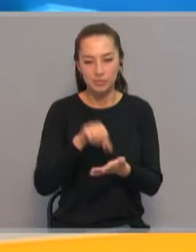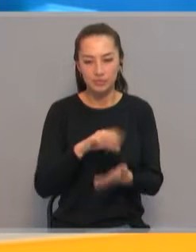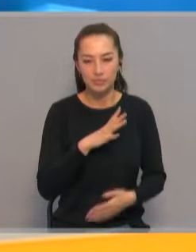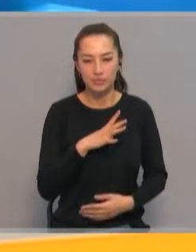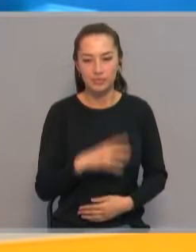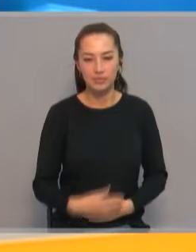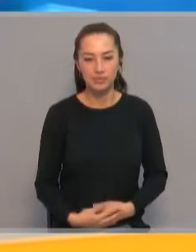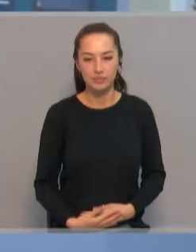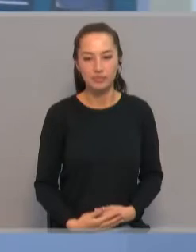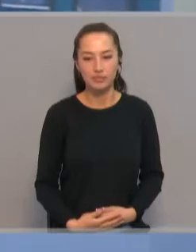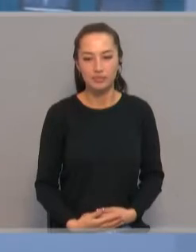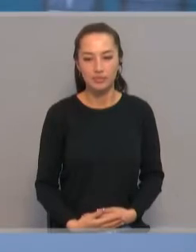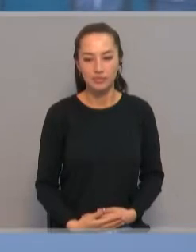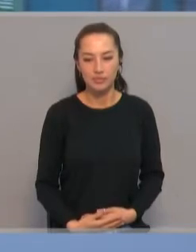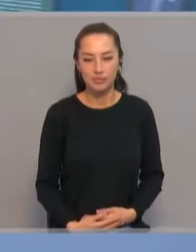қатысты.